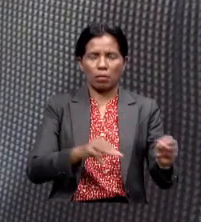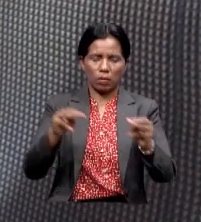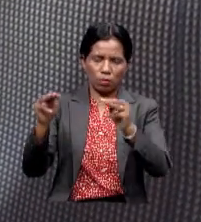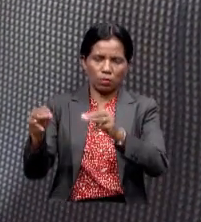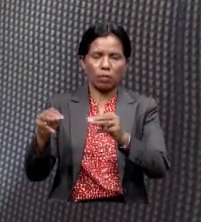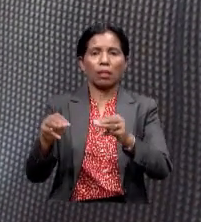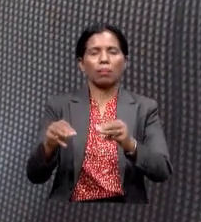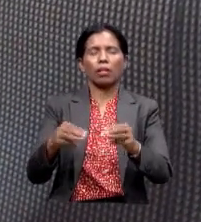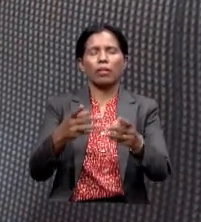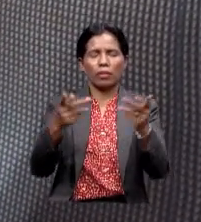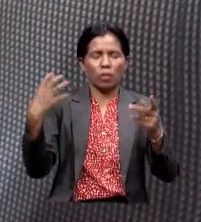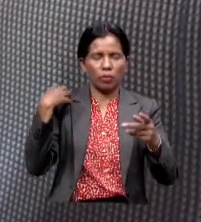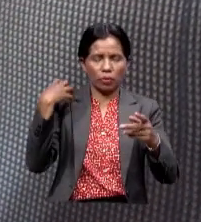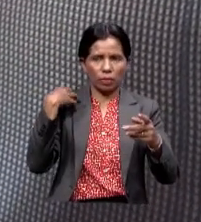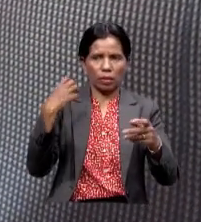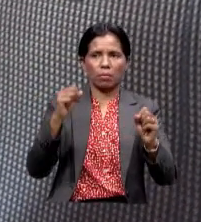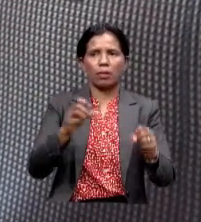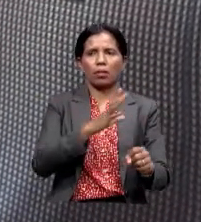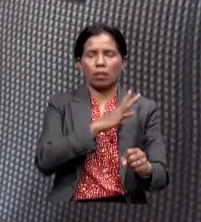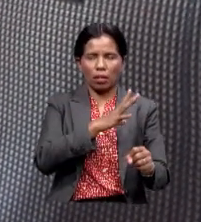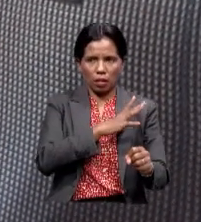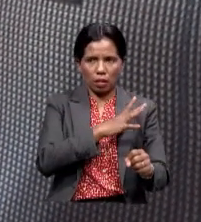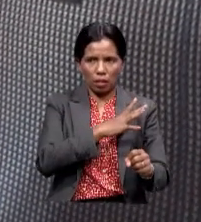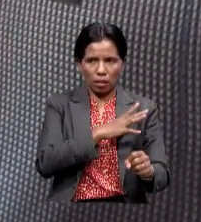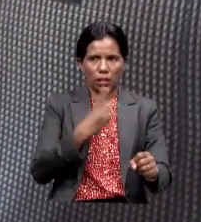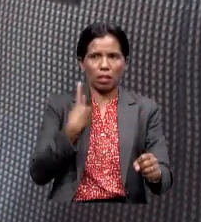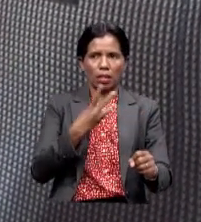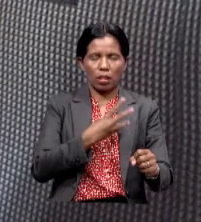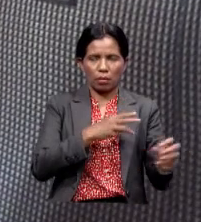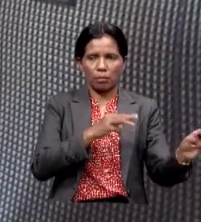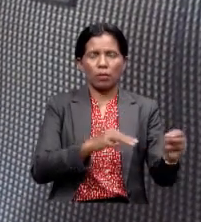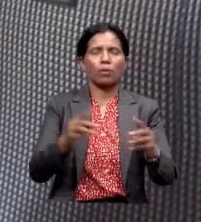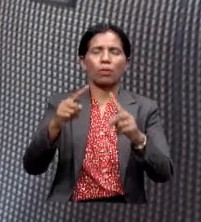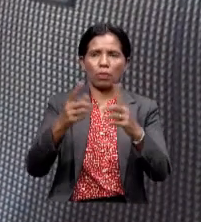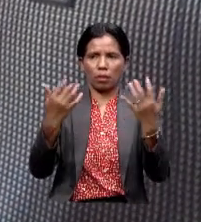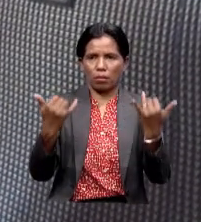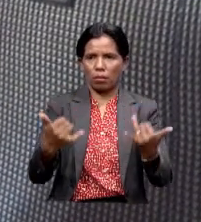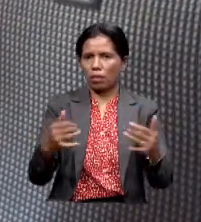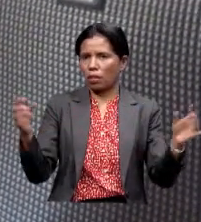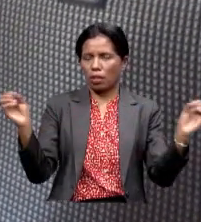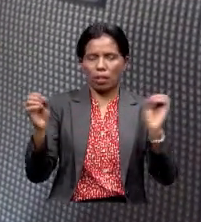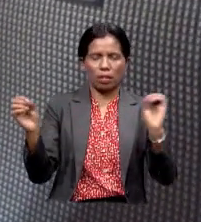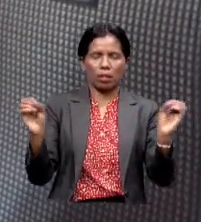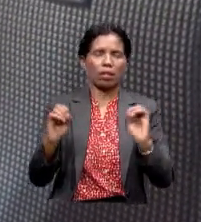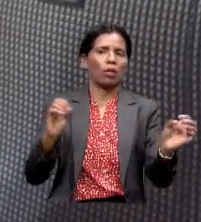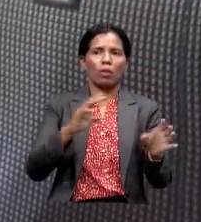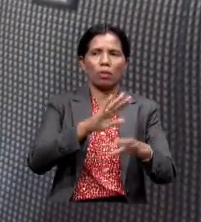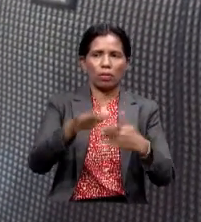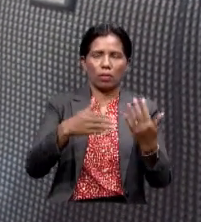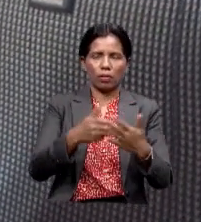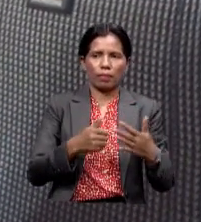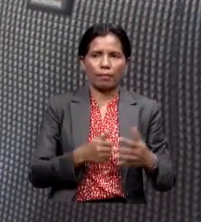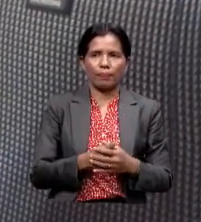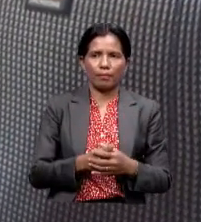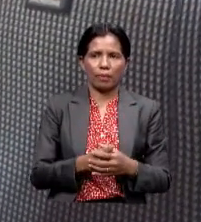sana. Nah, katanya tunggu kontraknya habis dulu, nanti baru diangkut. Sampai sekarang tidak ada reaksi apa-apa. Ada pengaruhnya besar